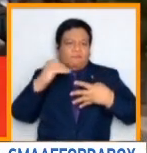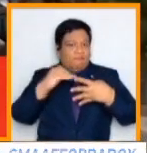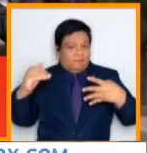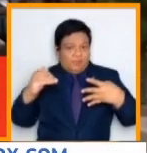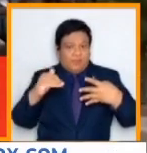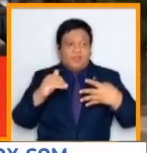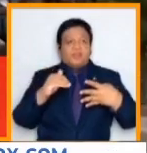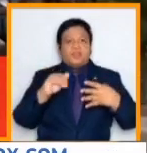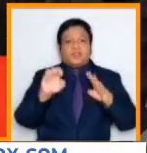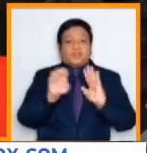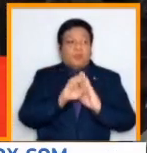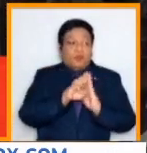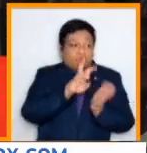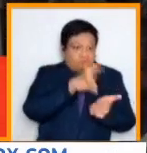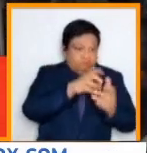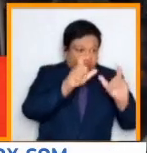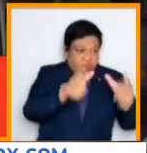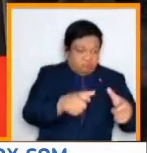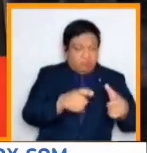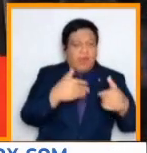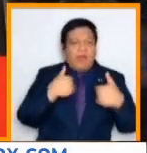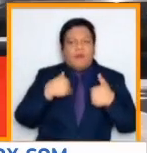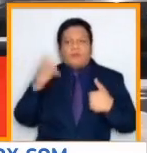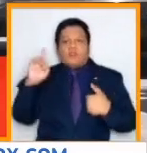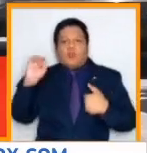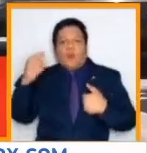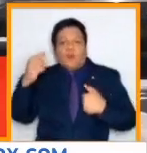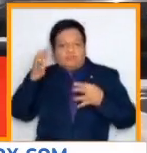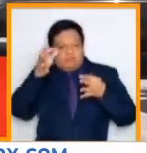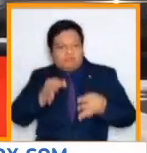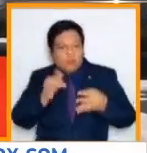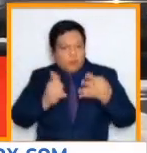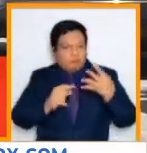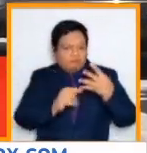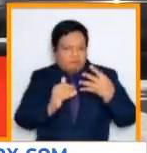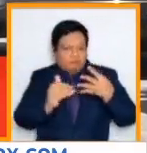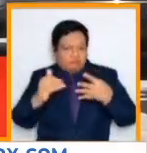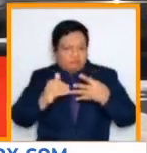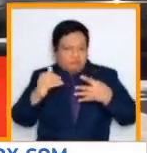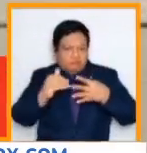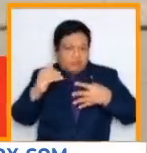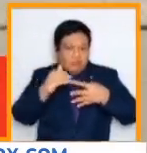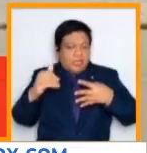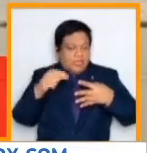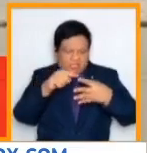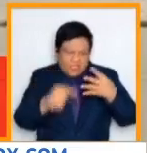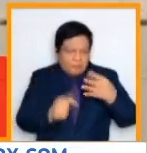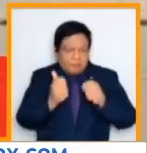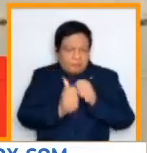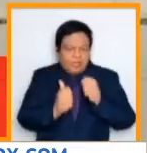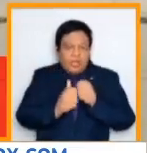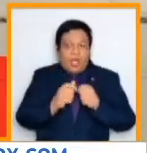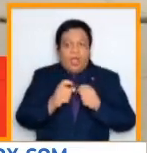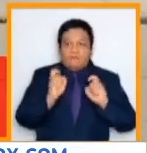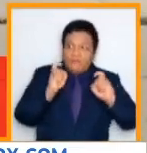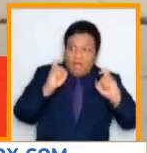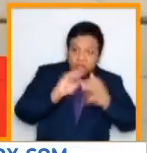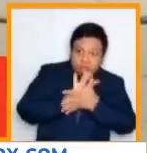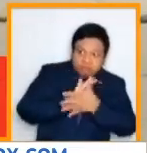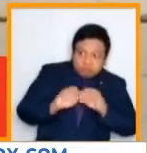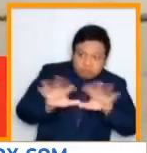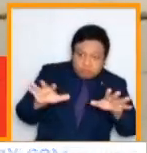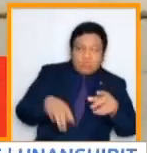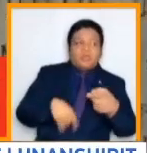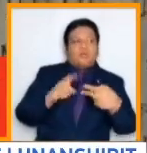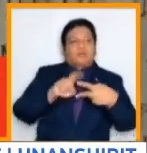lockdown. Mula 1 hanggang 4 ang alert level na nakadepende sa bilis ng hawaan, healthcare utilization rate at dami